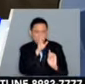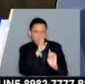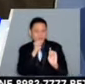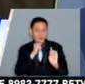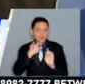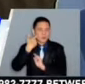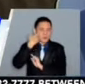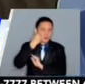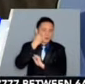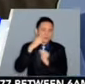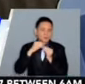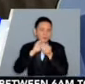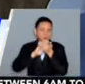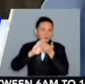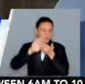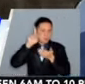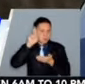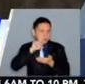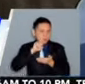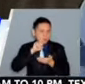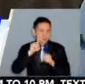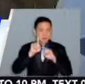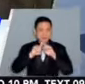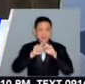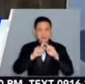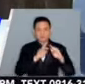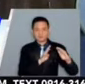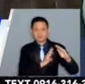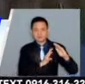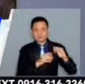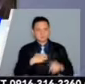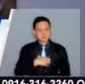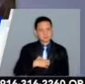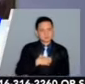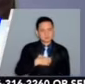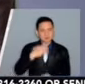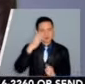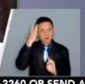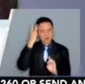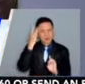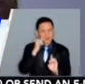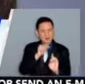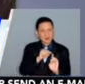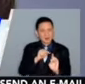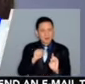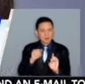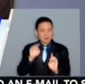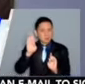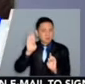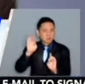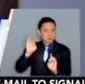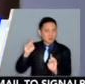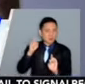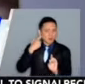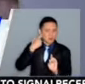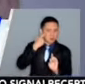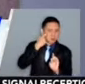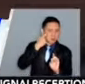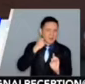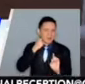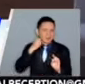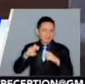reklamo ng ilang pasyente na nagkaroon ng komplikasyon ang kanilang Botox procedure nadiskubre pa ng NBI na Labas Masok ng bansa ang